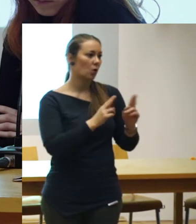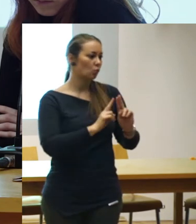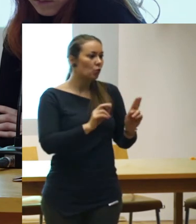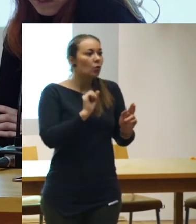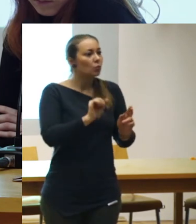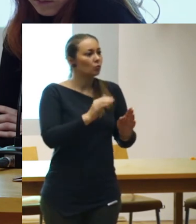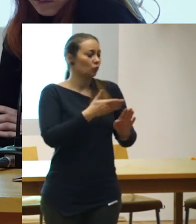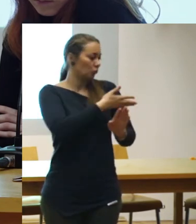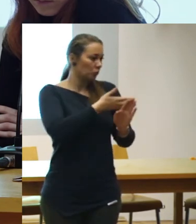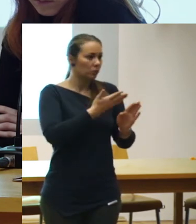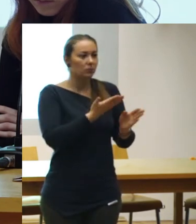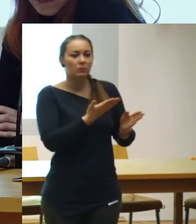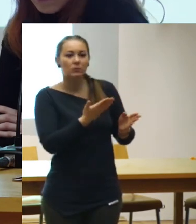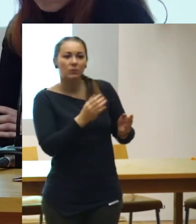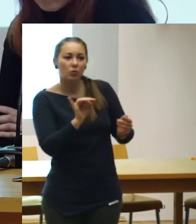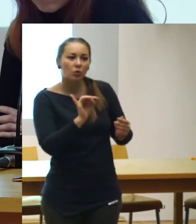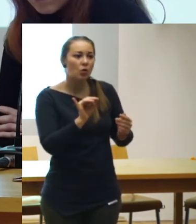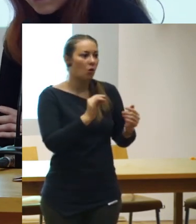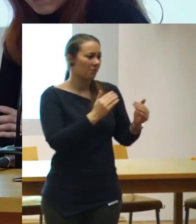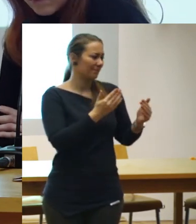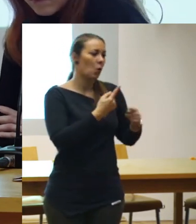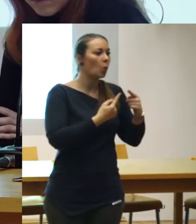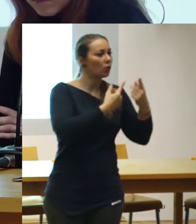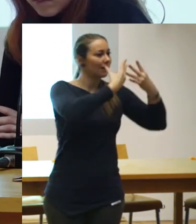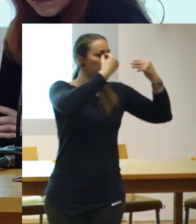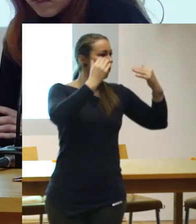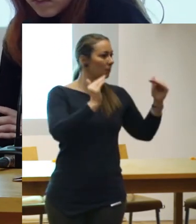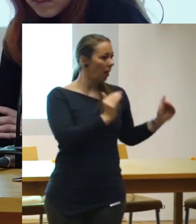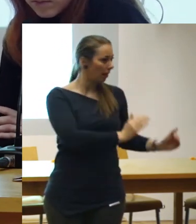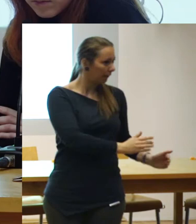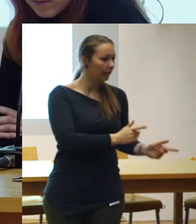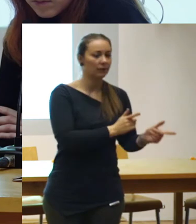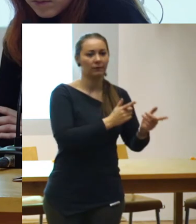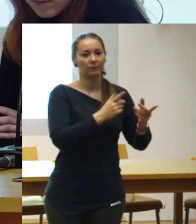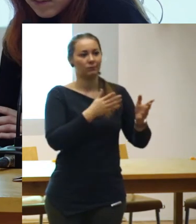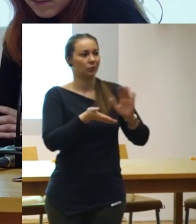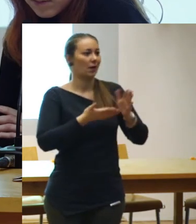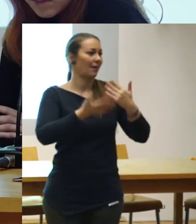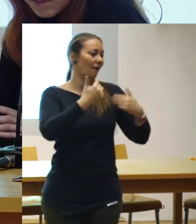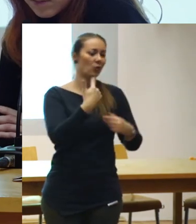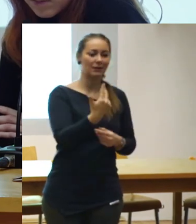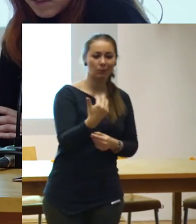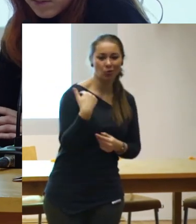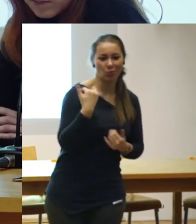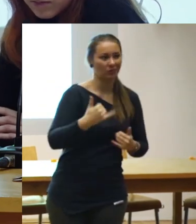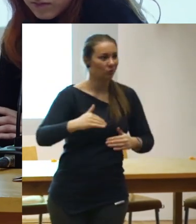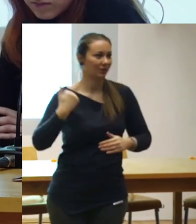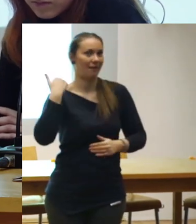v dnešní době třeba nemají tolik příležitostí, jako měli, když jim bylo nějakých těch 25-30